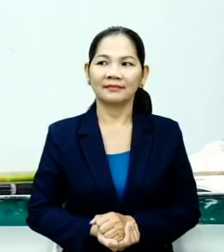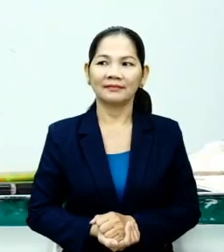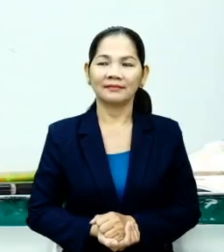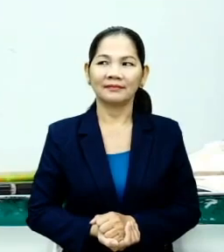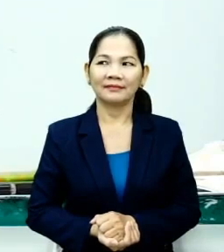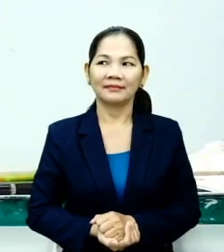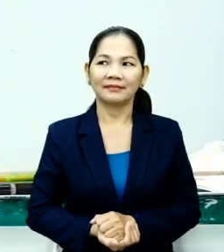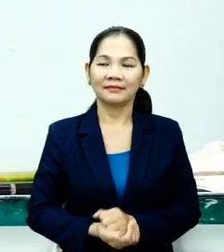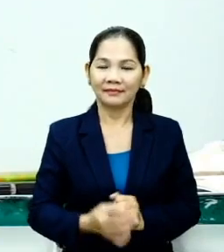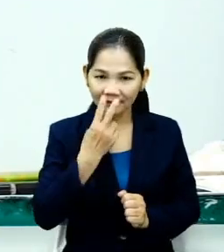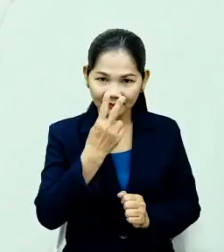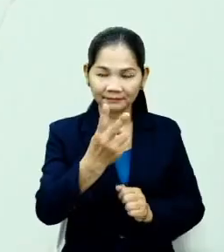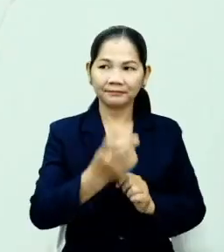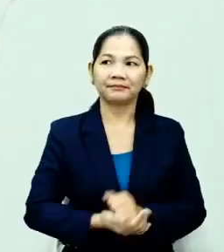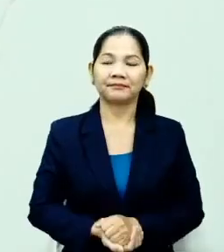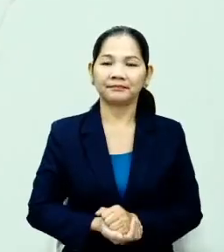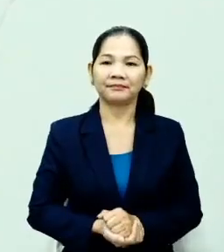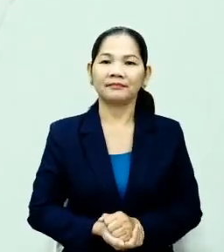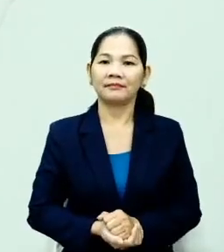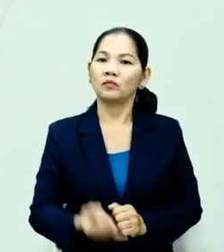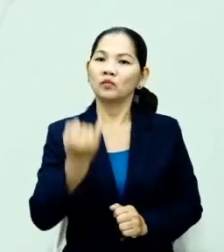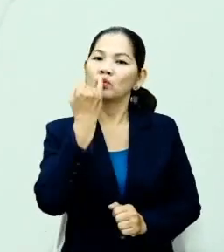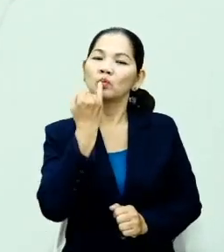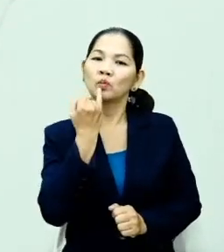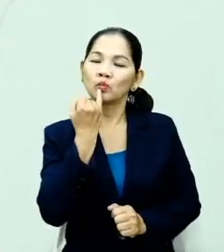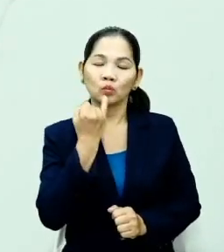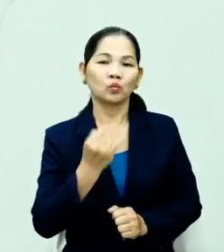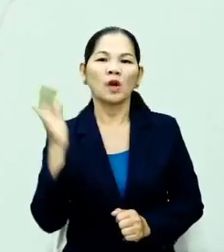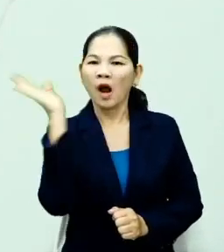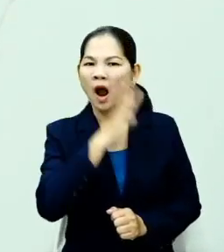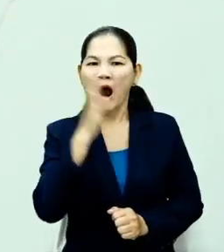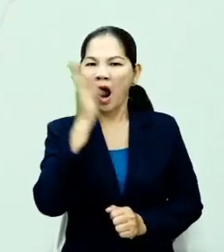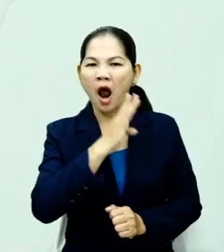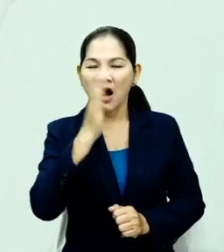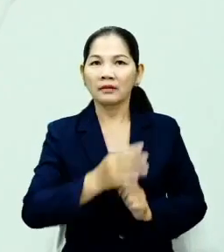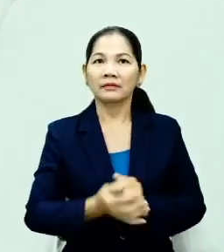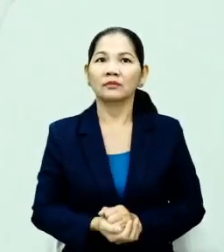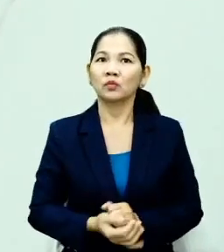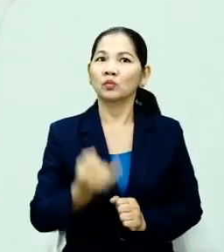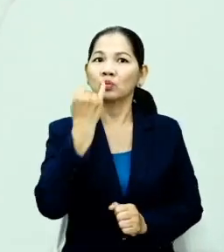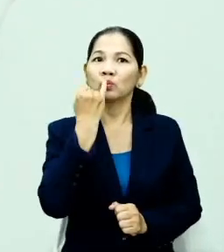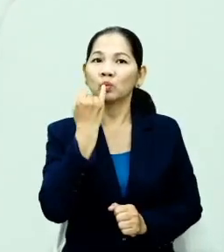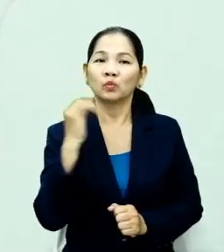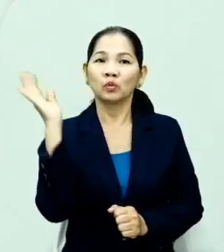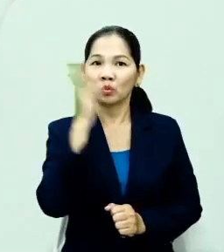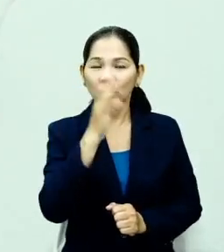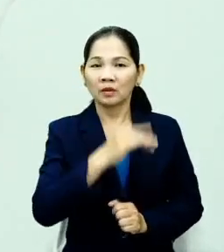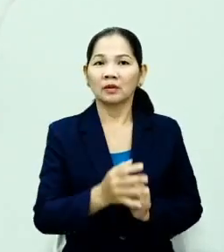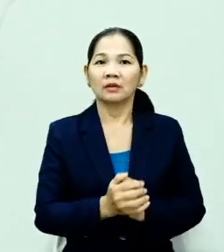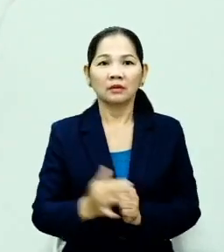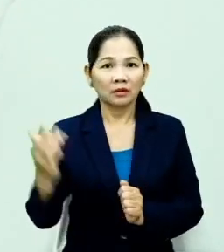Chà, lớp con chăm sẽ đám nó con. Mặt tê. Chà, mặt tê miên sô đam ở vậy con.